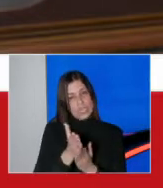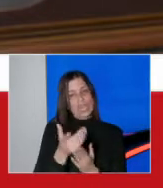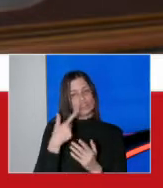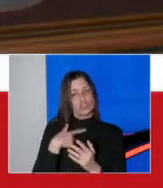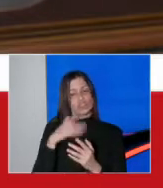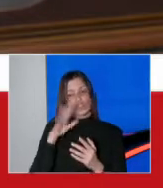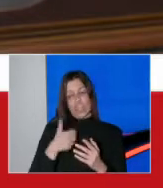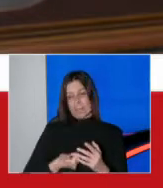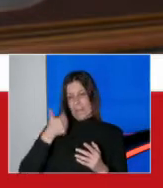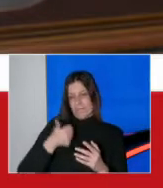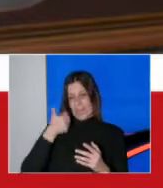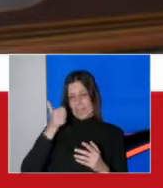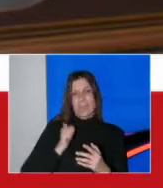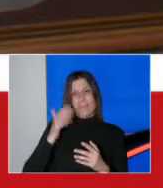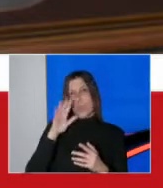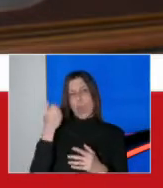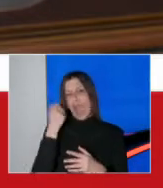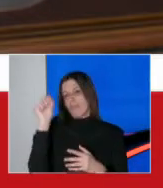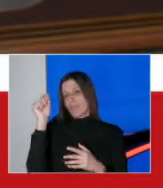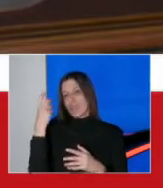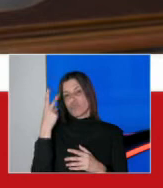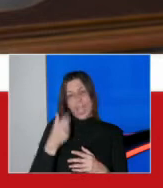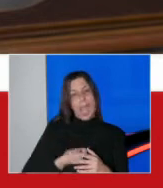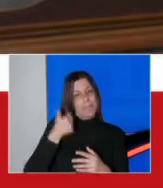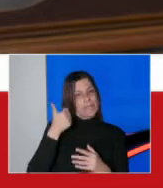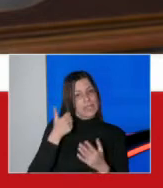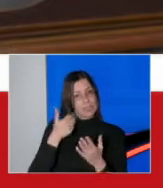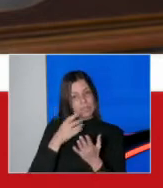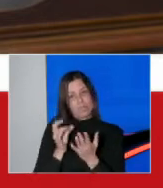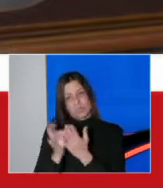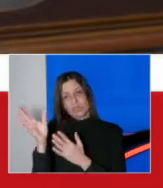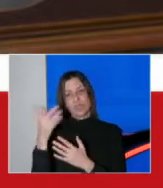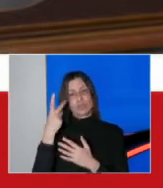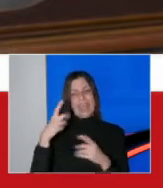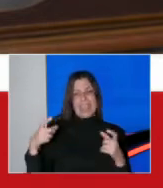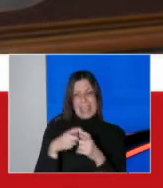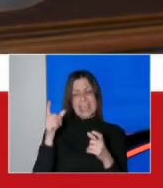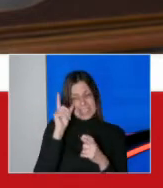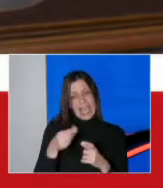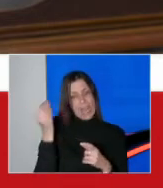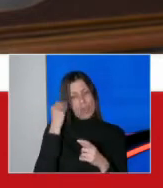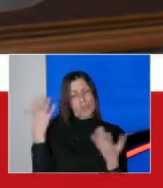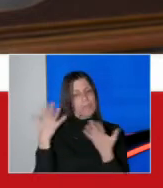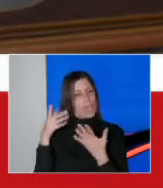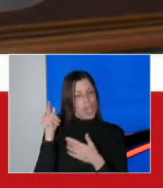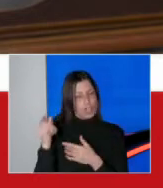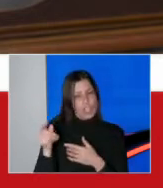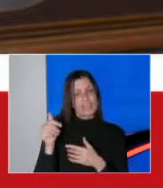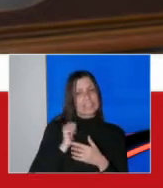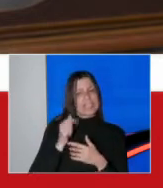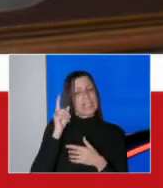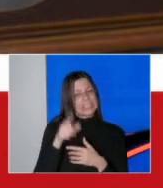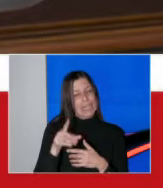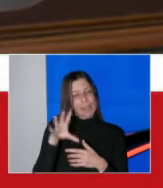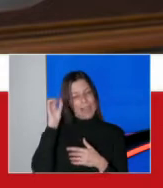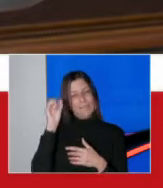גם אם חיילים עברו עבירה, שני המפקדים הודחו, היחידה הזאת תצטרך ללמוד מה שקרה שם, וצהל יצטרך